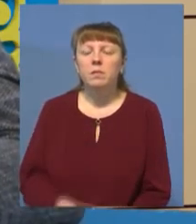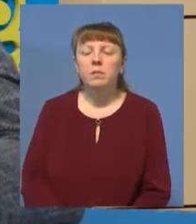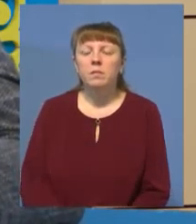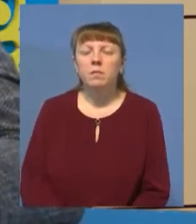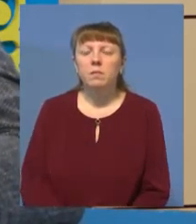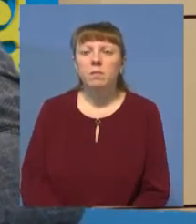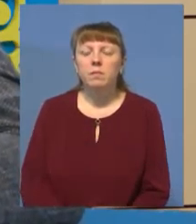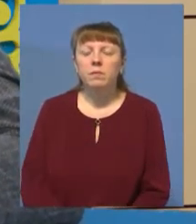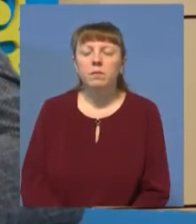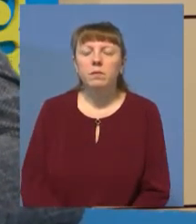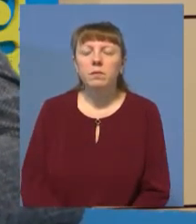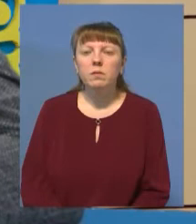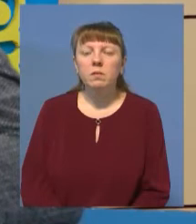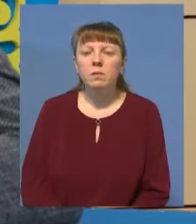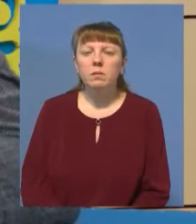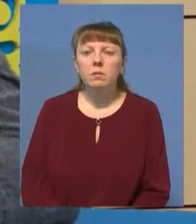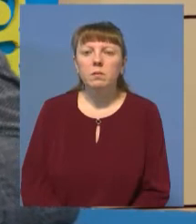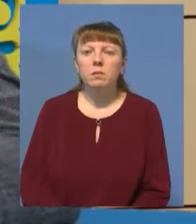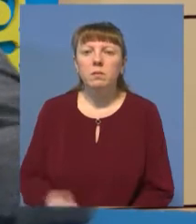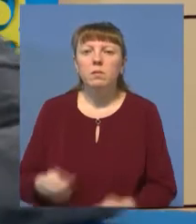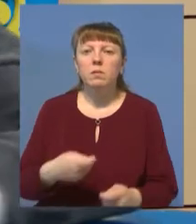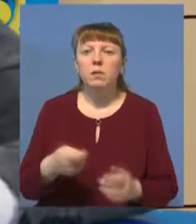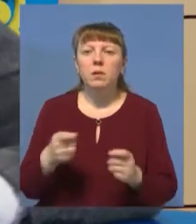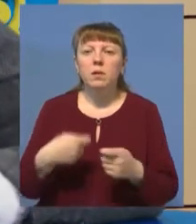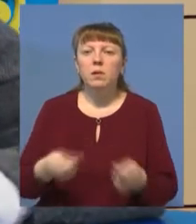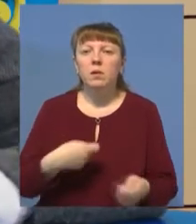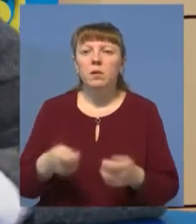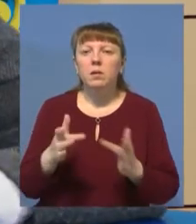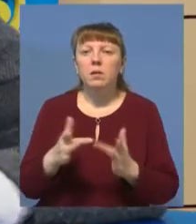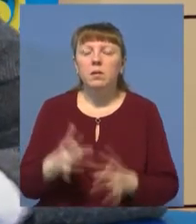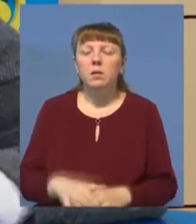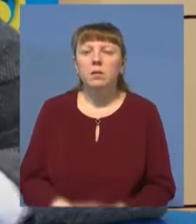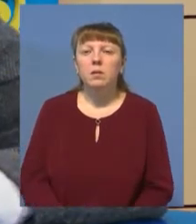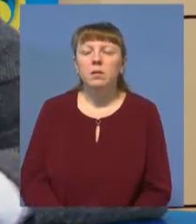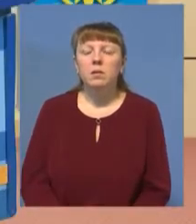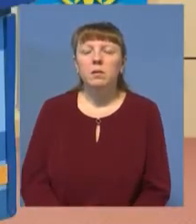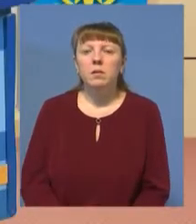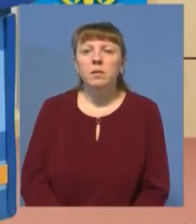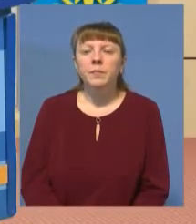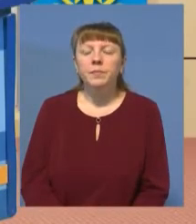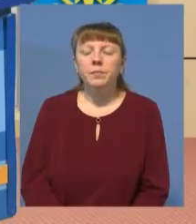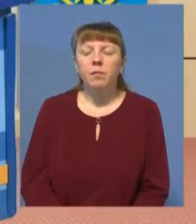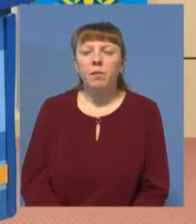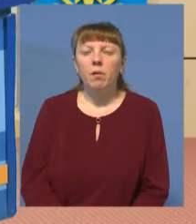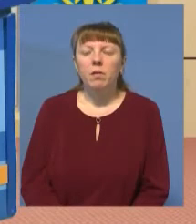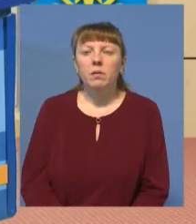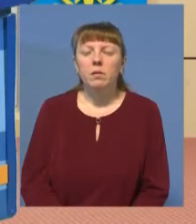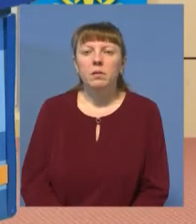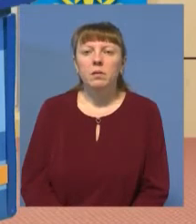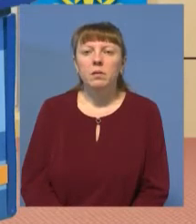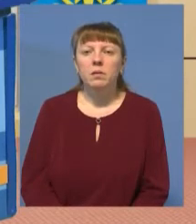с нарушениями в сфере интернет-торговли? В сфере интернет-торговли, конечно же, это и для нас тоже создает